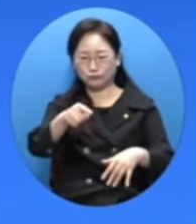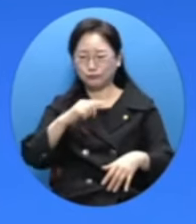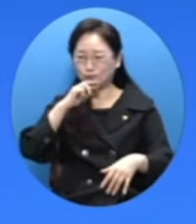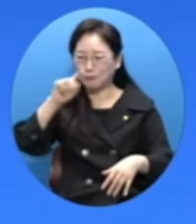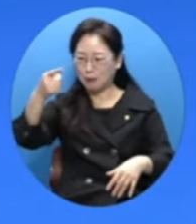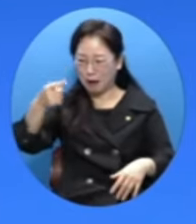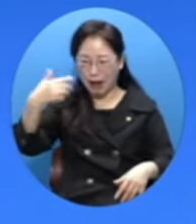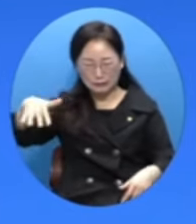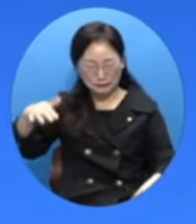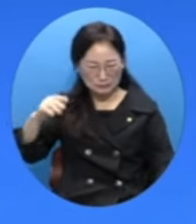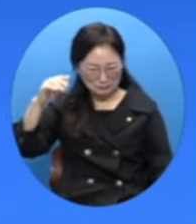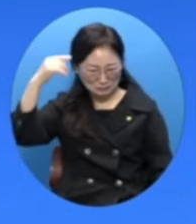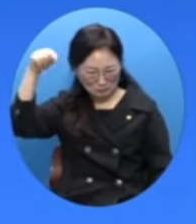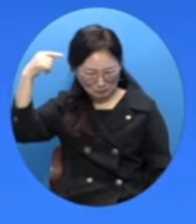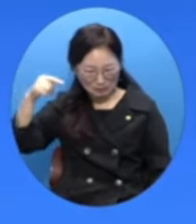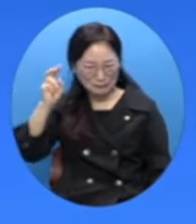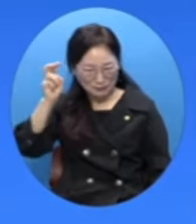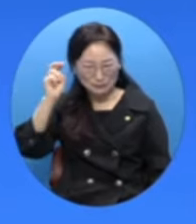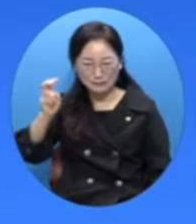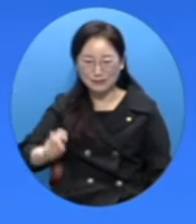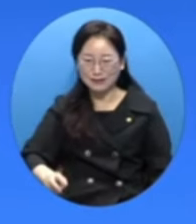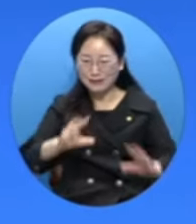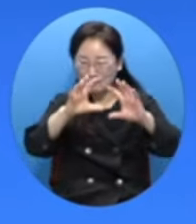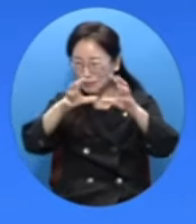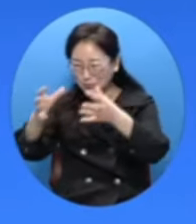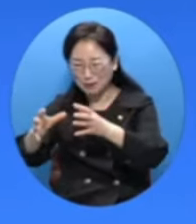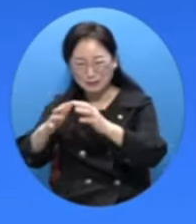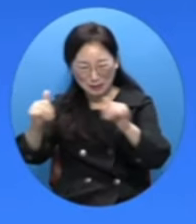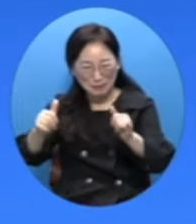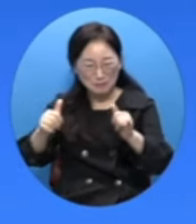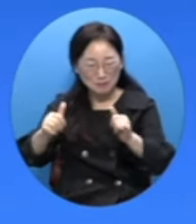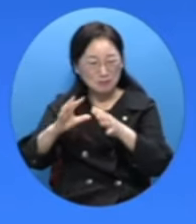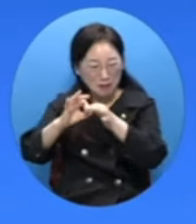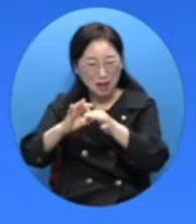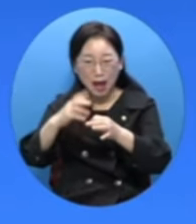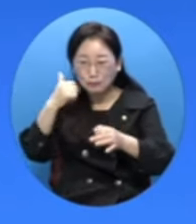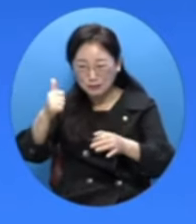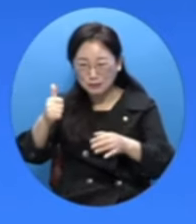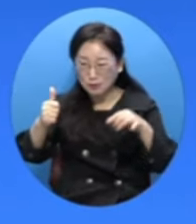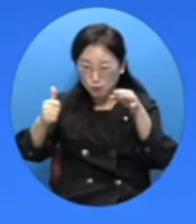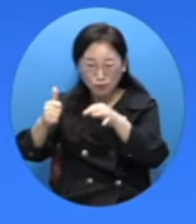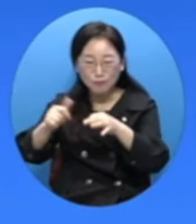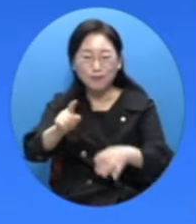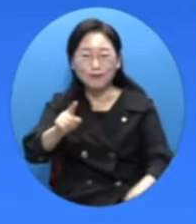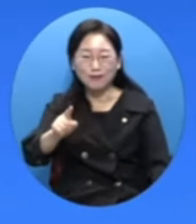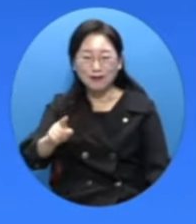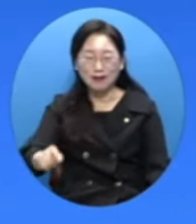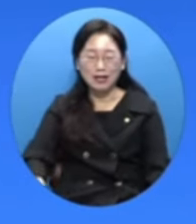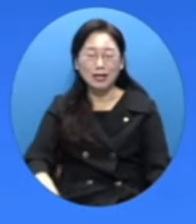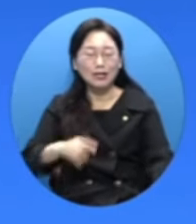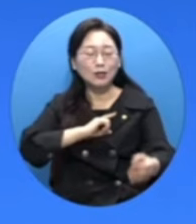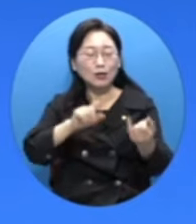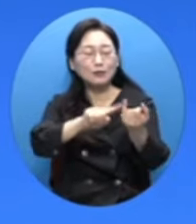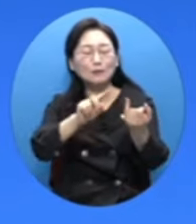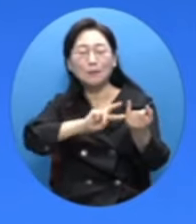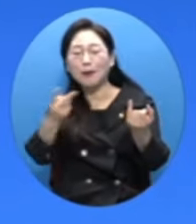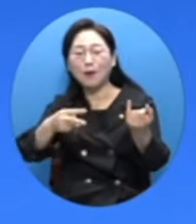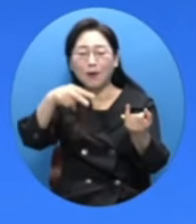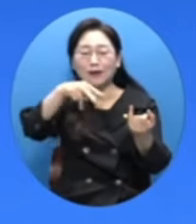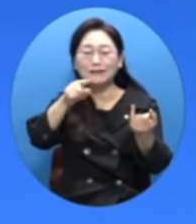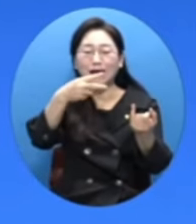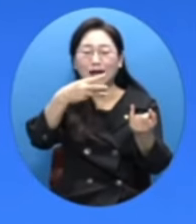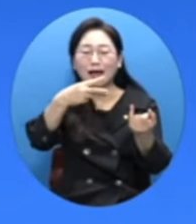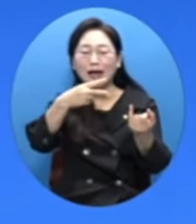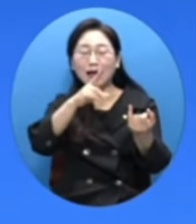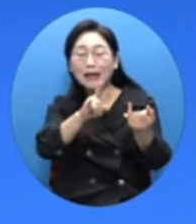없으니까 돌았구나 돌았어. 많은 민족의 아버지라고 부르다니 당신 이름도 사레인데 사라라고 부르라고